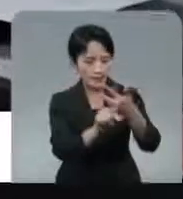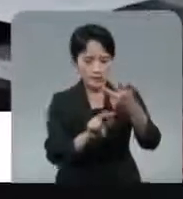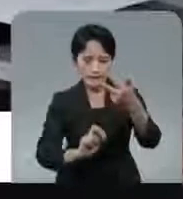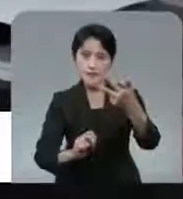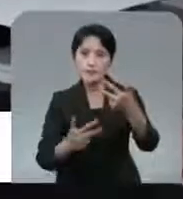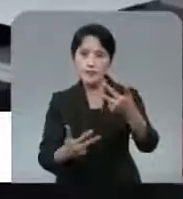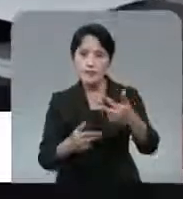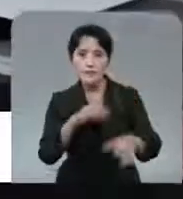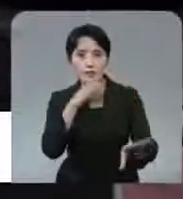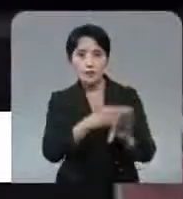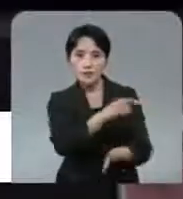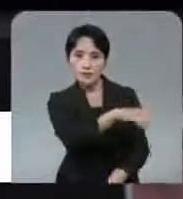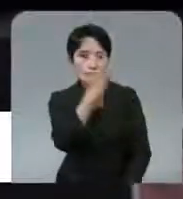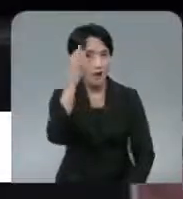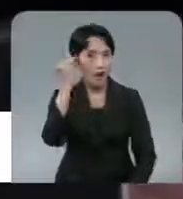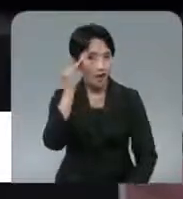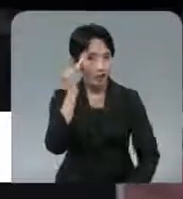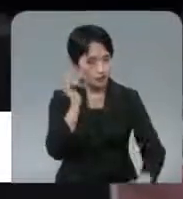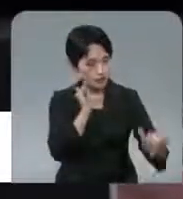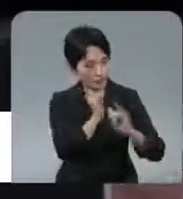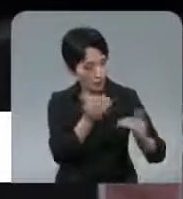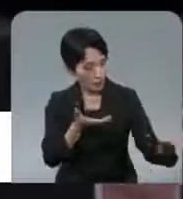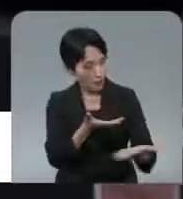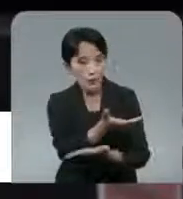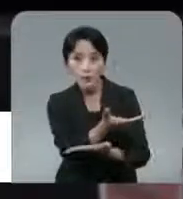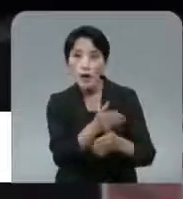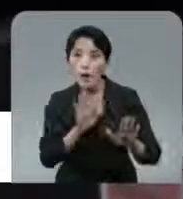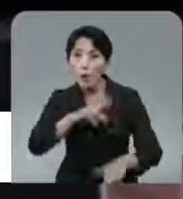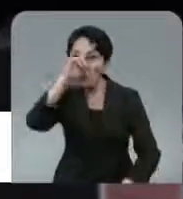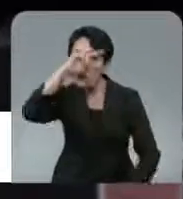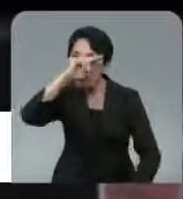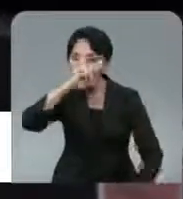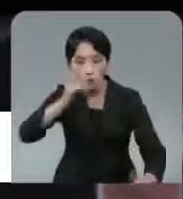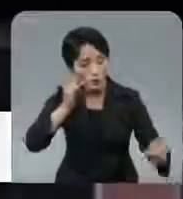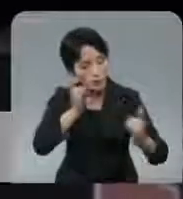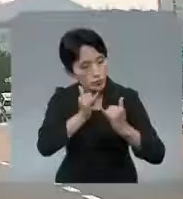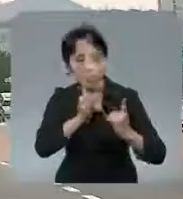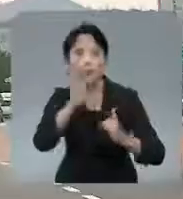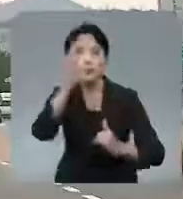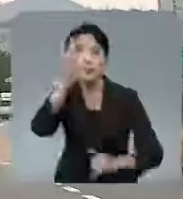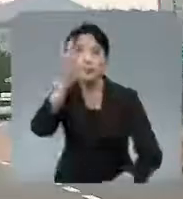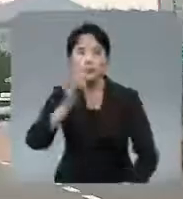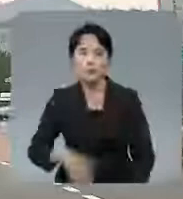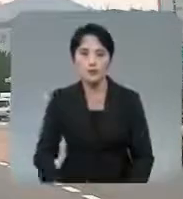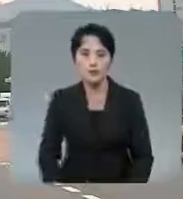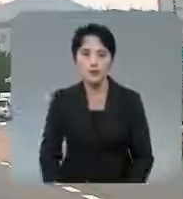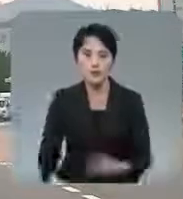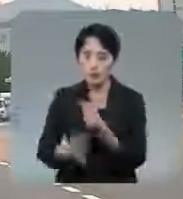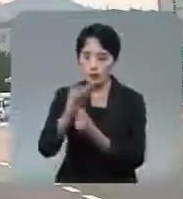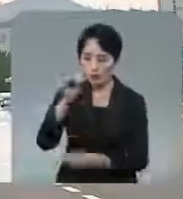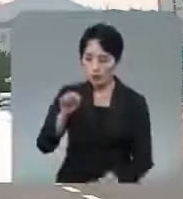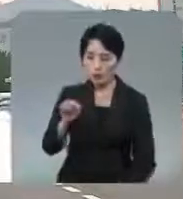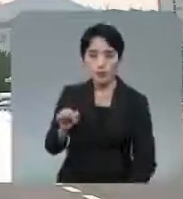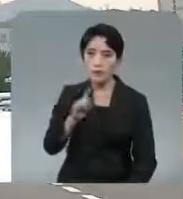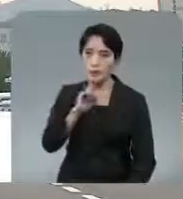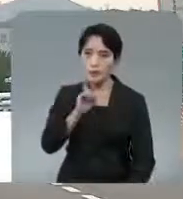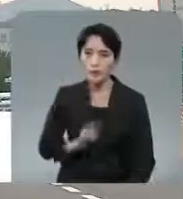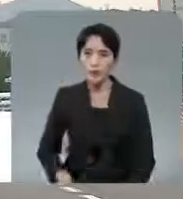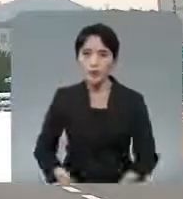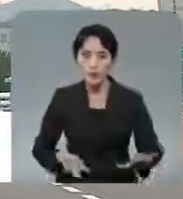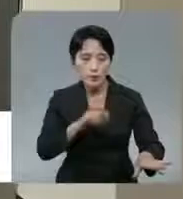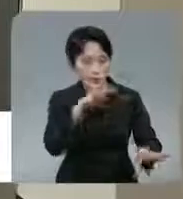коронавируса решение было принято несмотря на предупреждение пхеньяна о том что проведение учений ослабит зарождающиеся примирительные